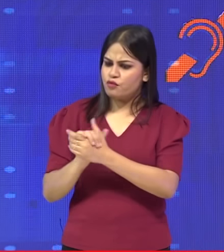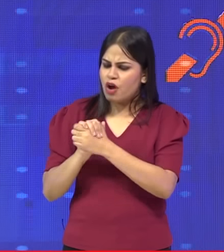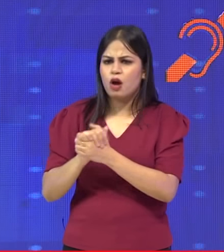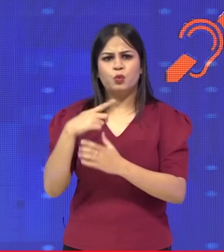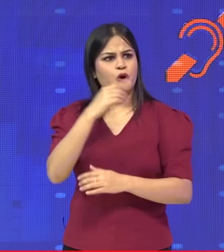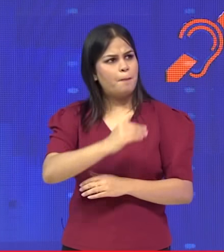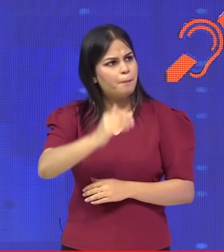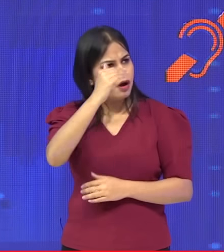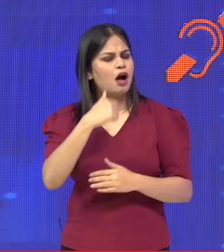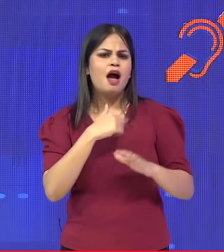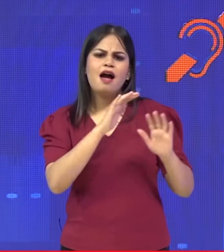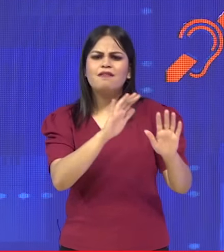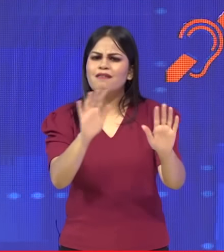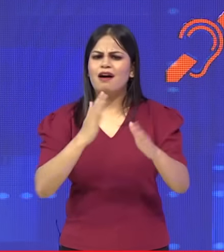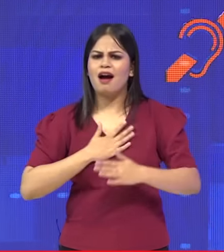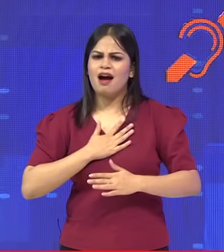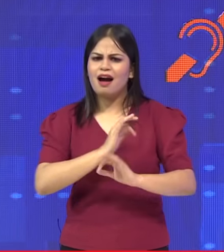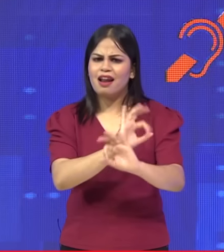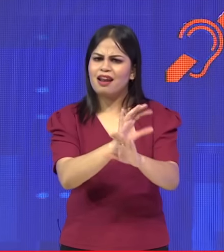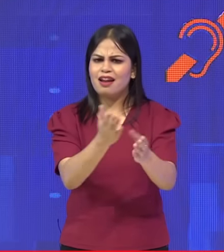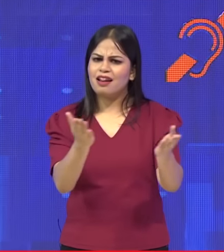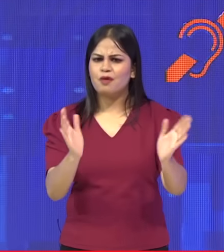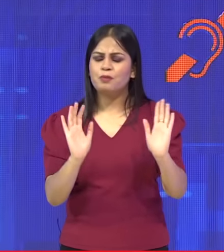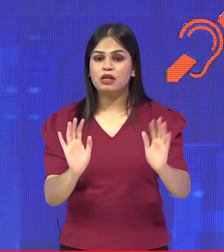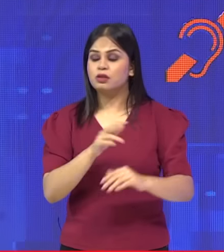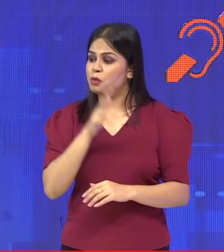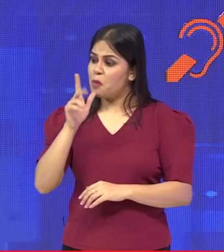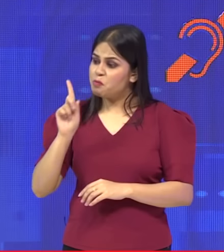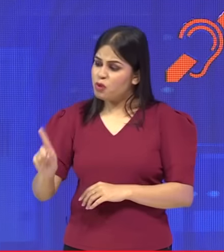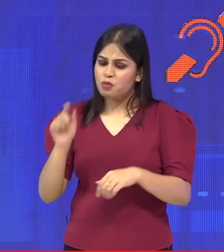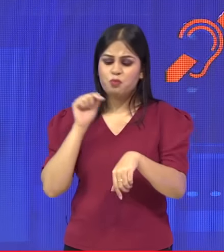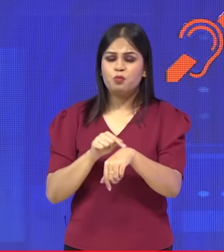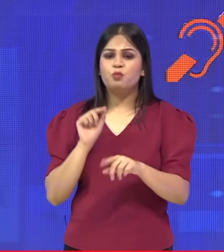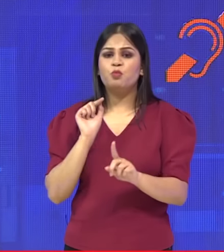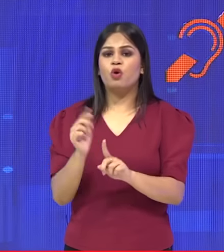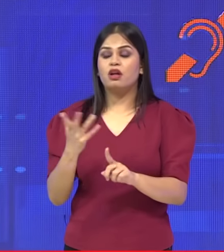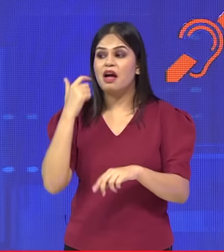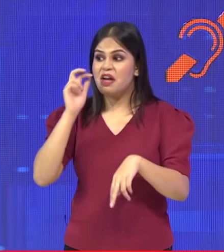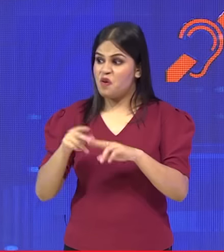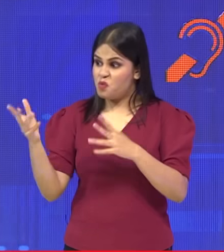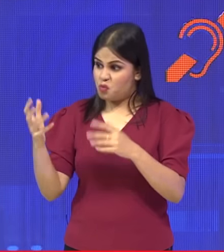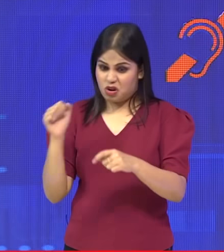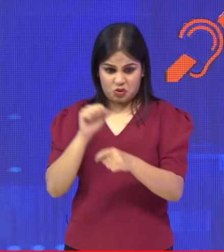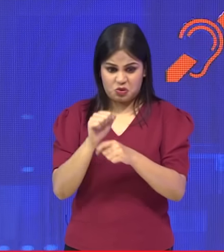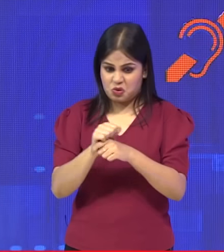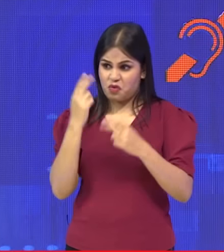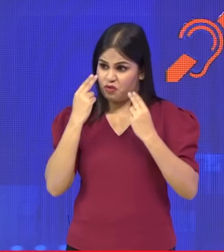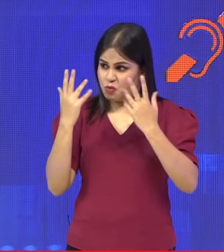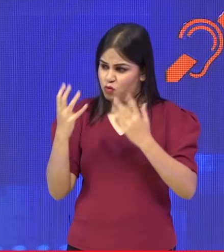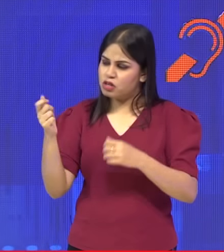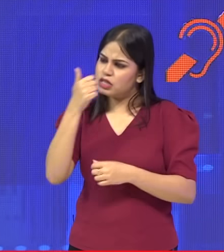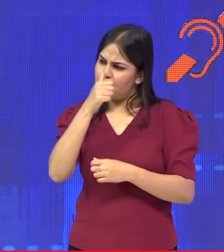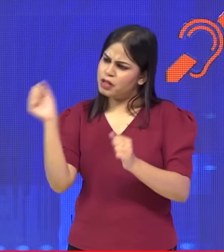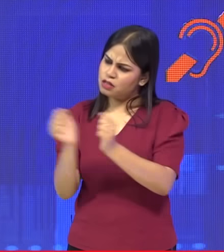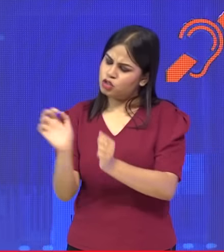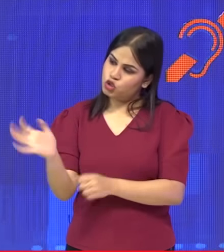बट यह की अगर फिल्म इंडस्ट्री में कम करना है तो सलमान को सेट कर लो सर मैं अपने आप को